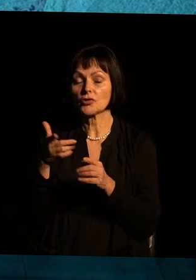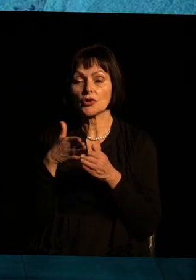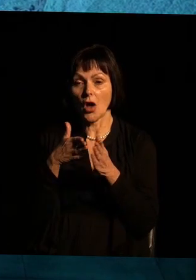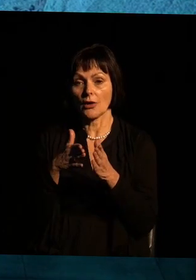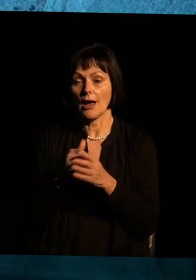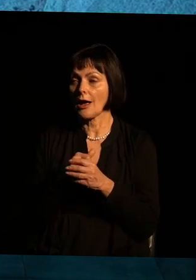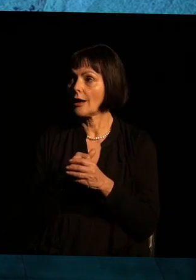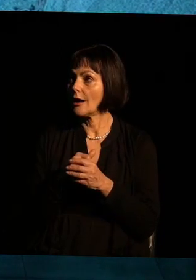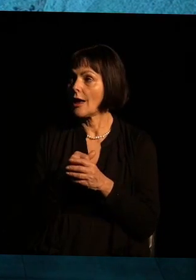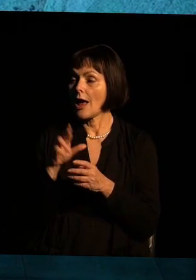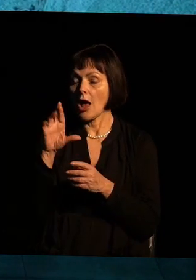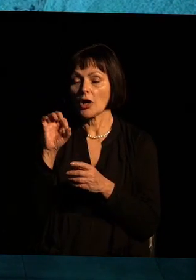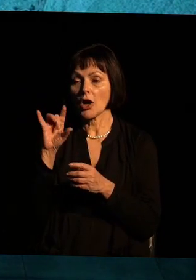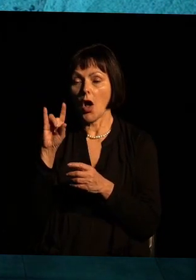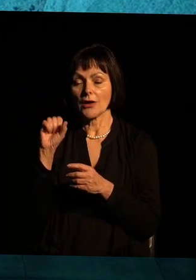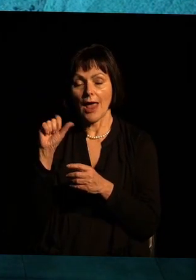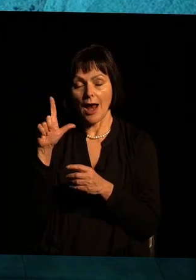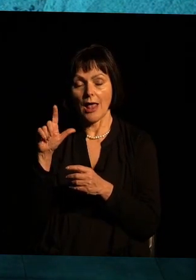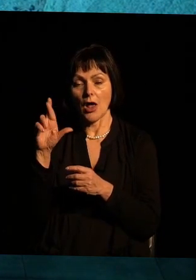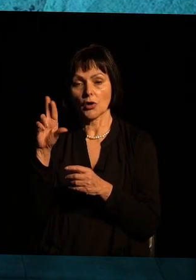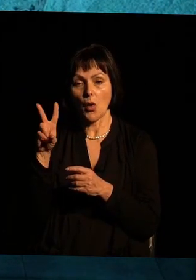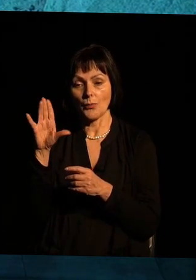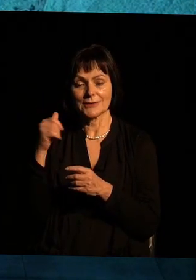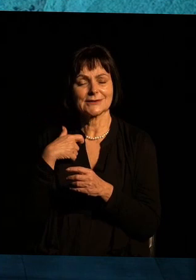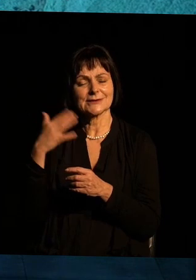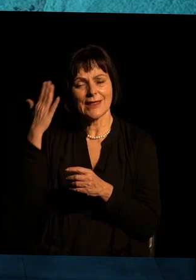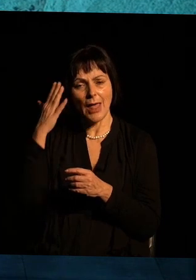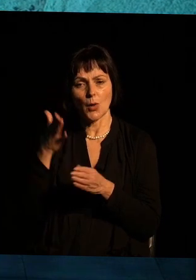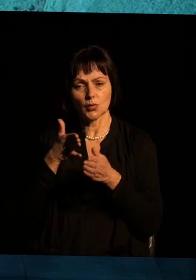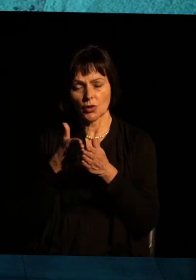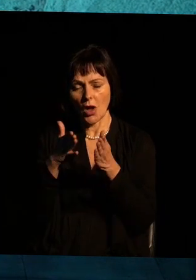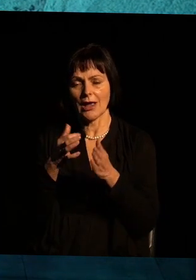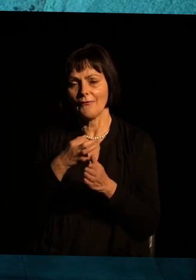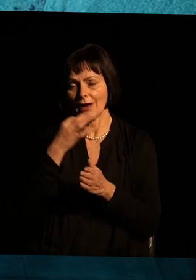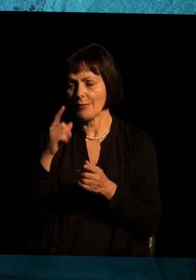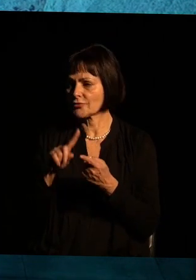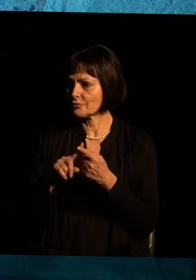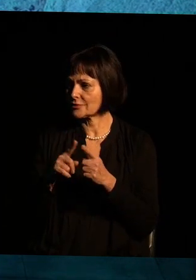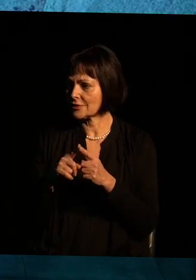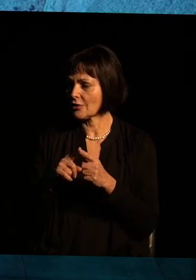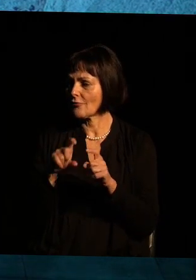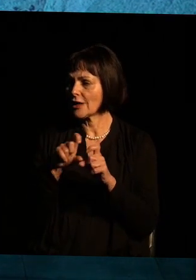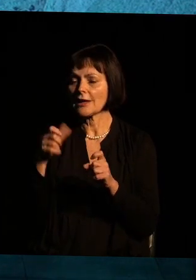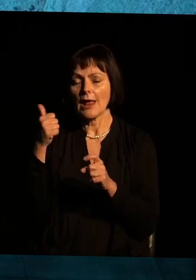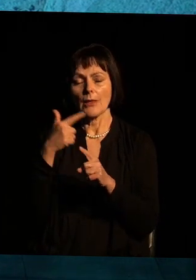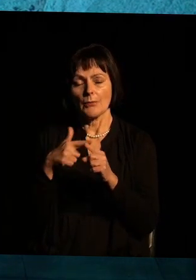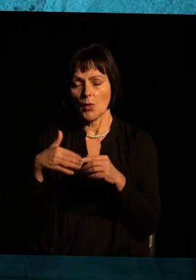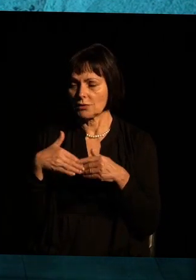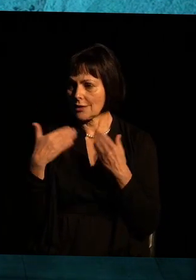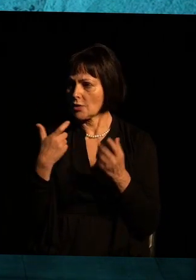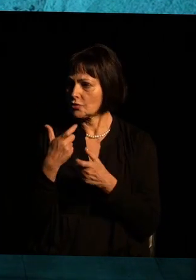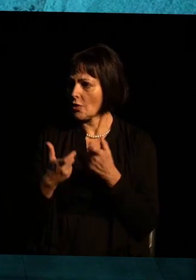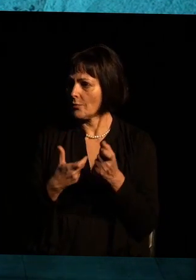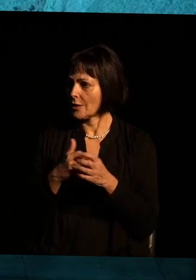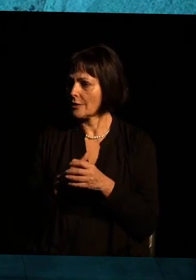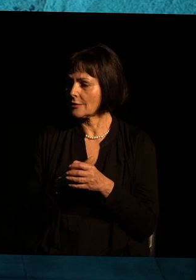na Halfdomie, drogę Royala Robinsa, też bardzo, bardzo sławną drogę, już oczywiście w lepszym stylu, w ciągu półtora dnia to